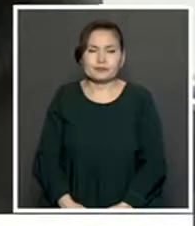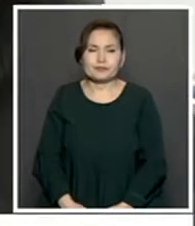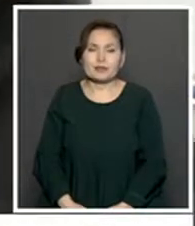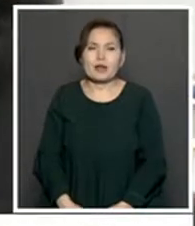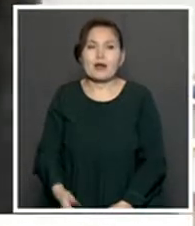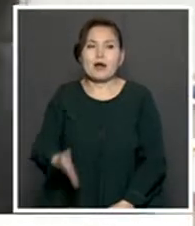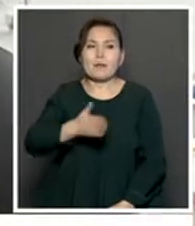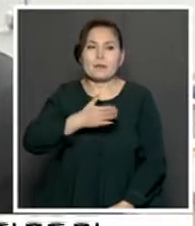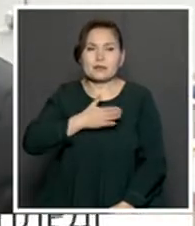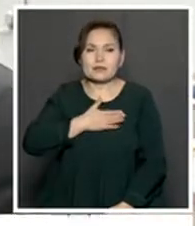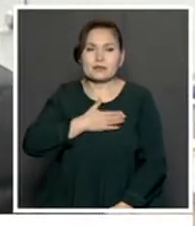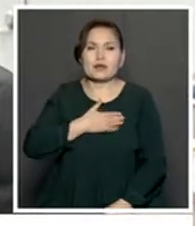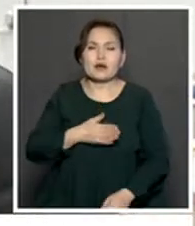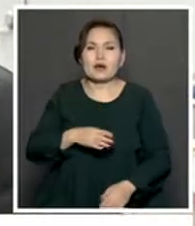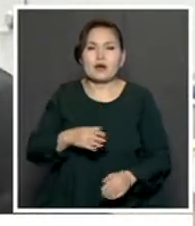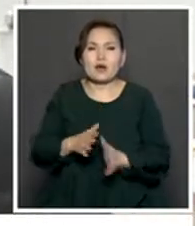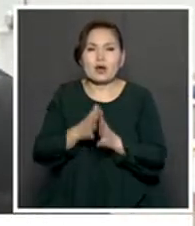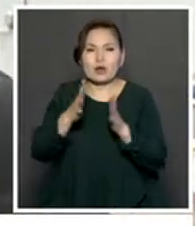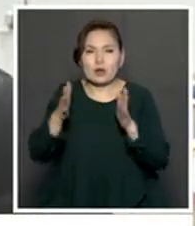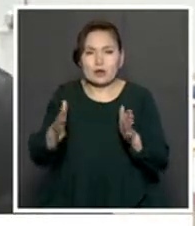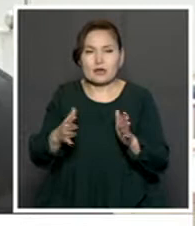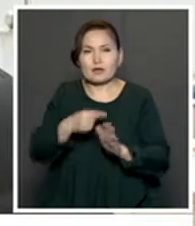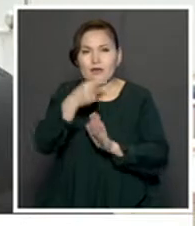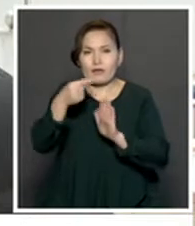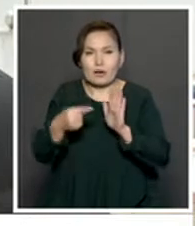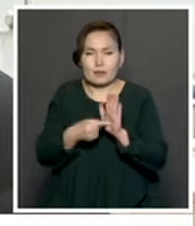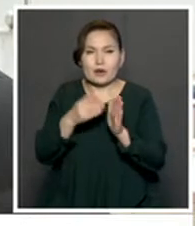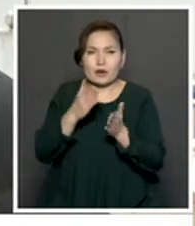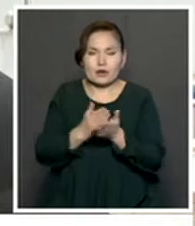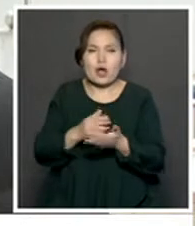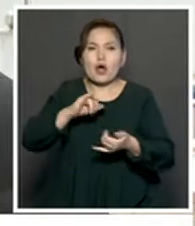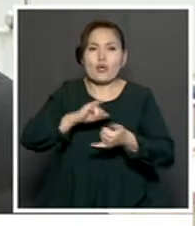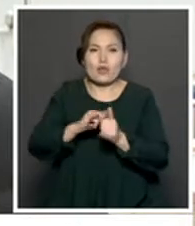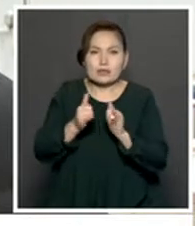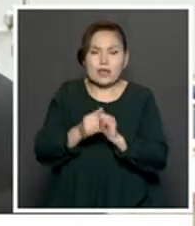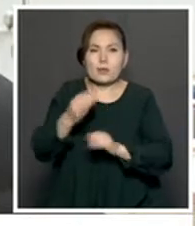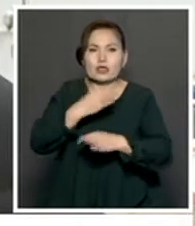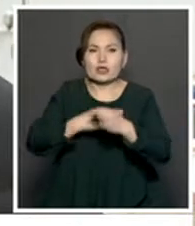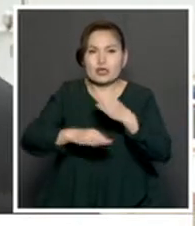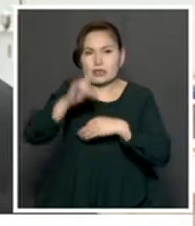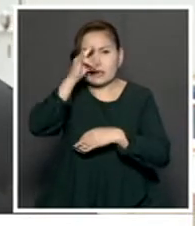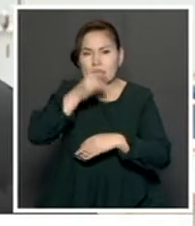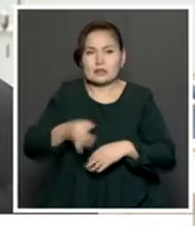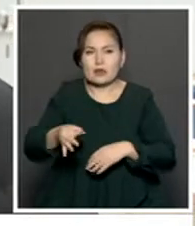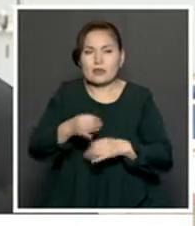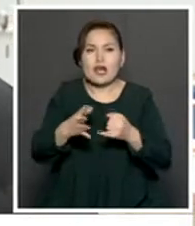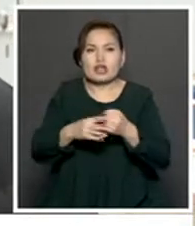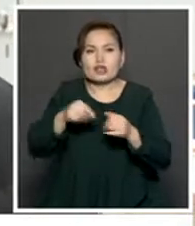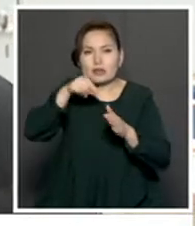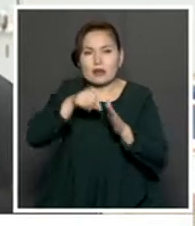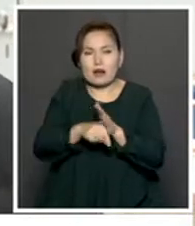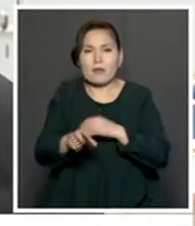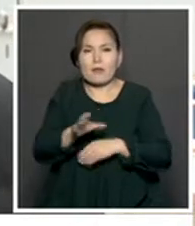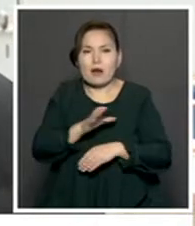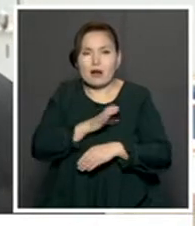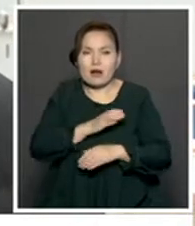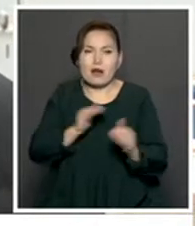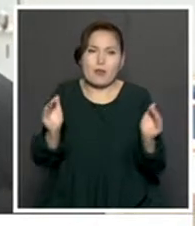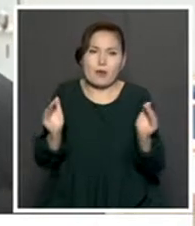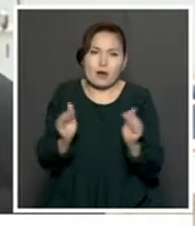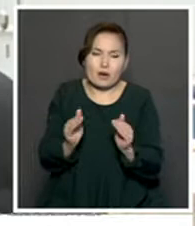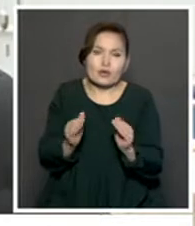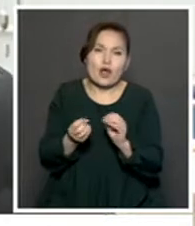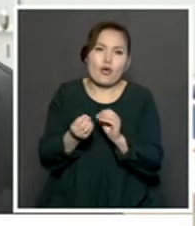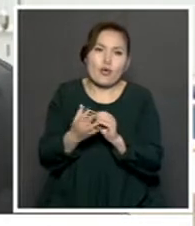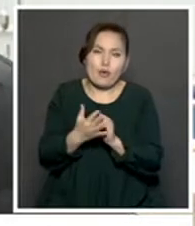Бізді енді алаңдататыны осы Өскемен Шығыс Қазақстан облысында ресурстардың қоры 15,